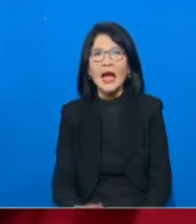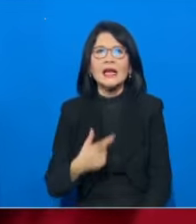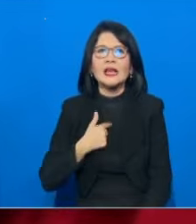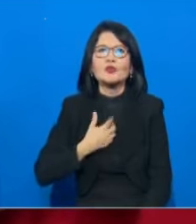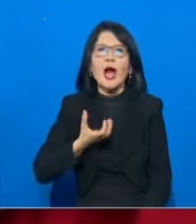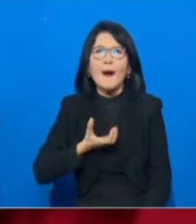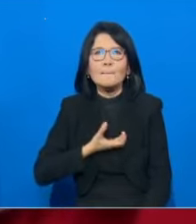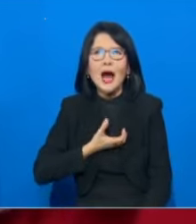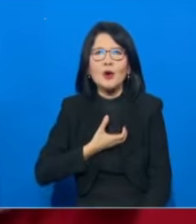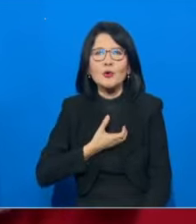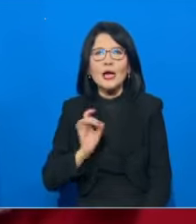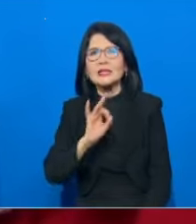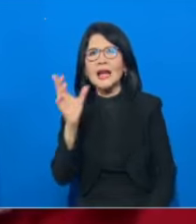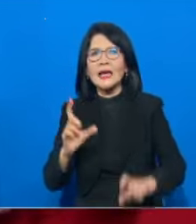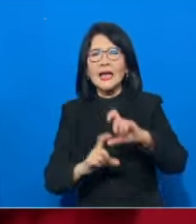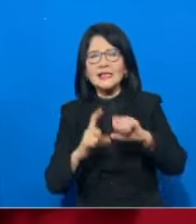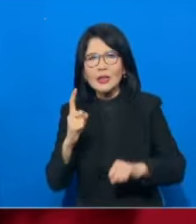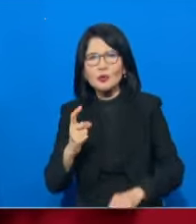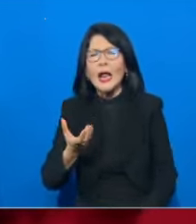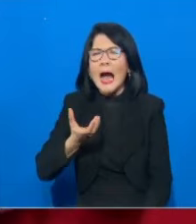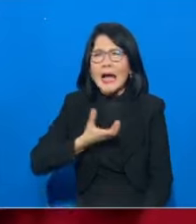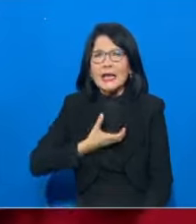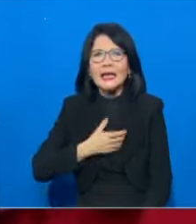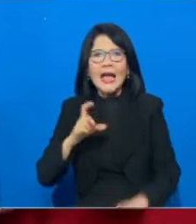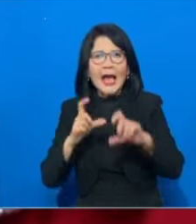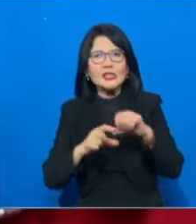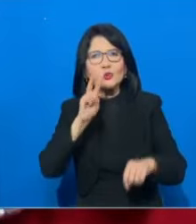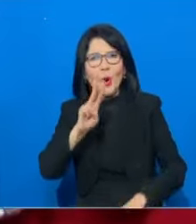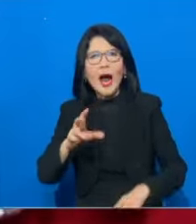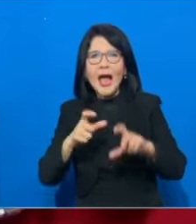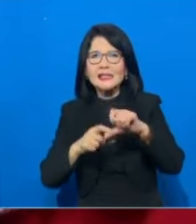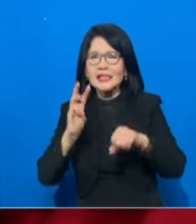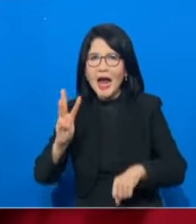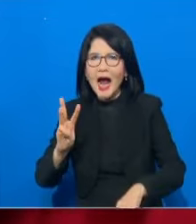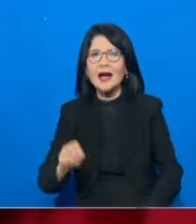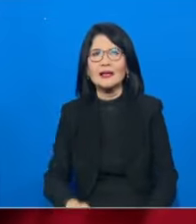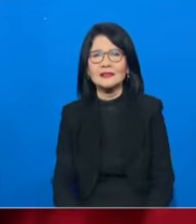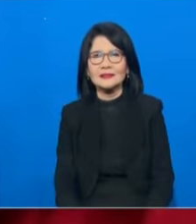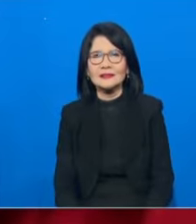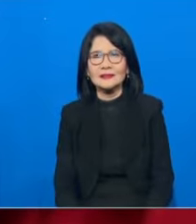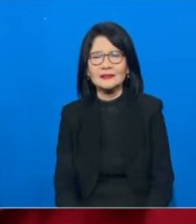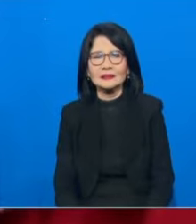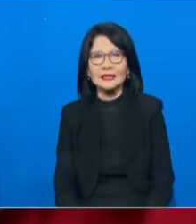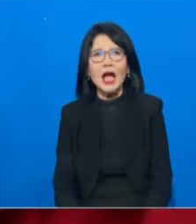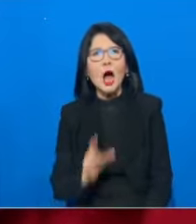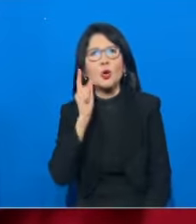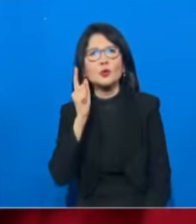sih enggak hanya S1 gitu bahkan pengin sampai S2 S3 gitu untuk eh